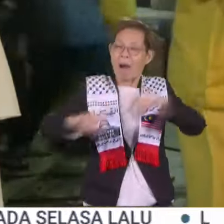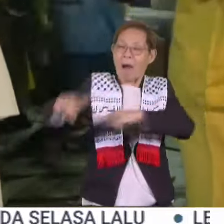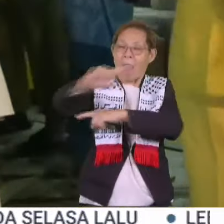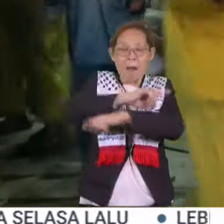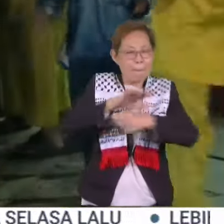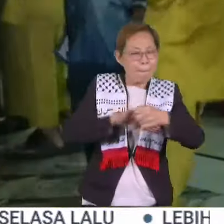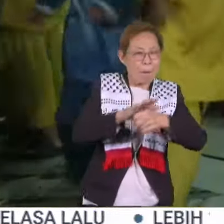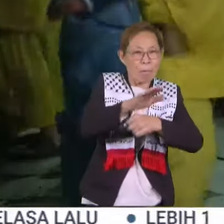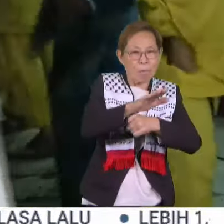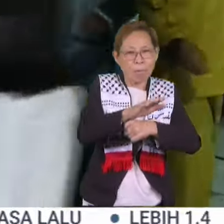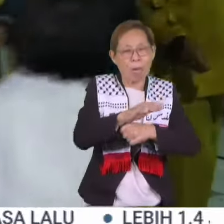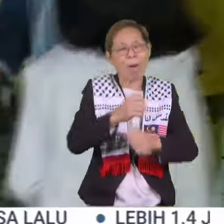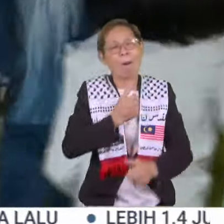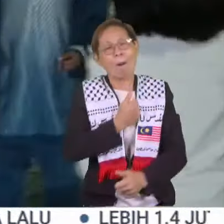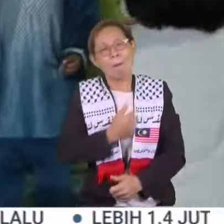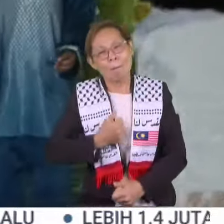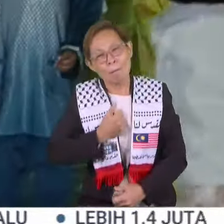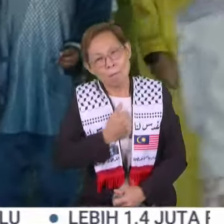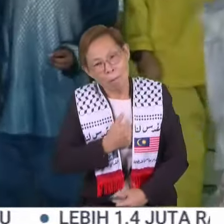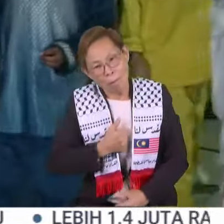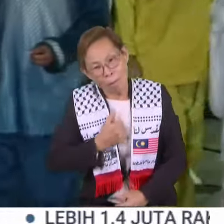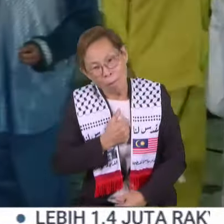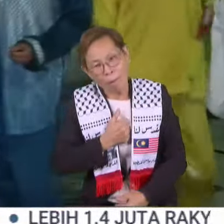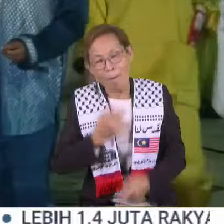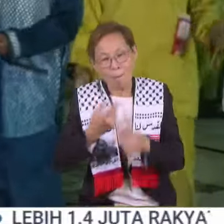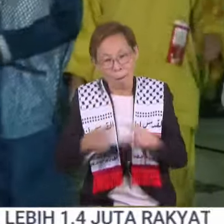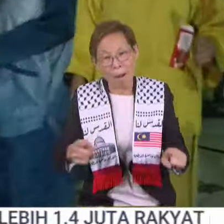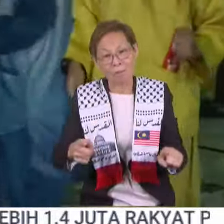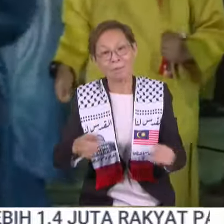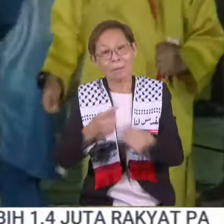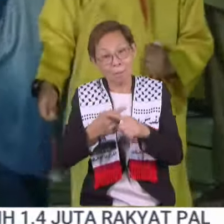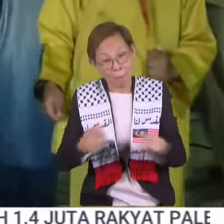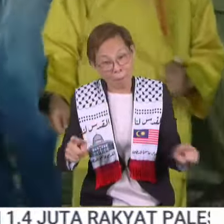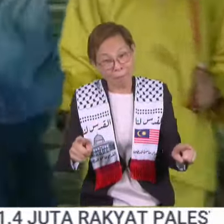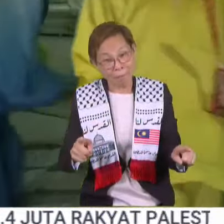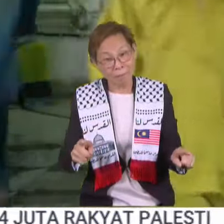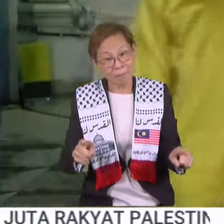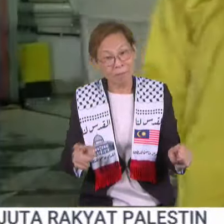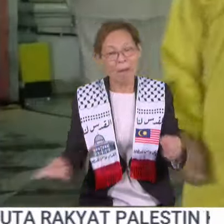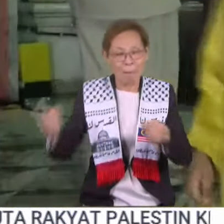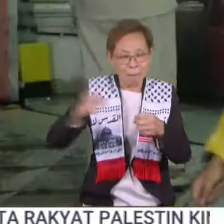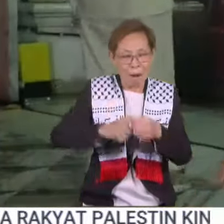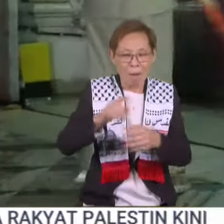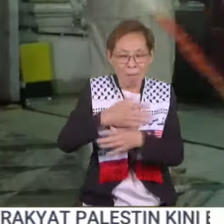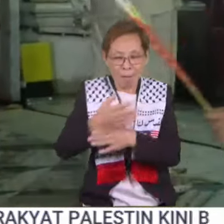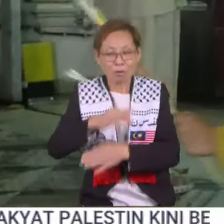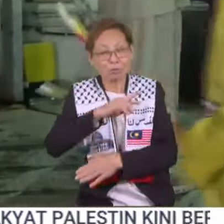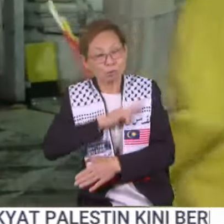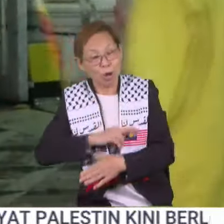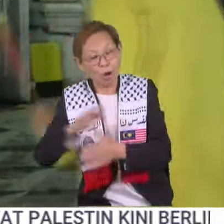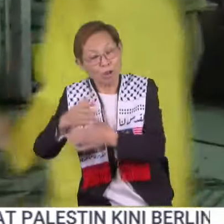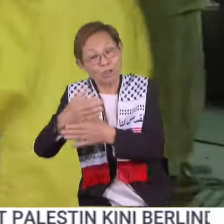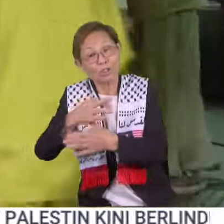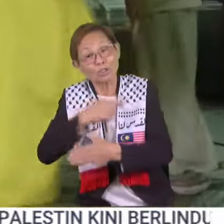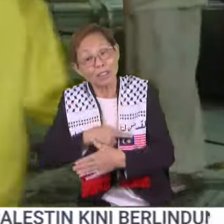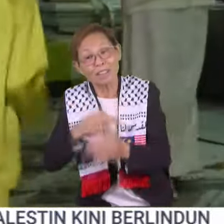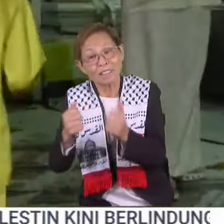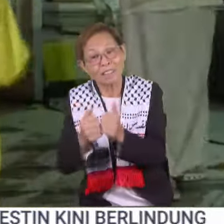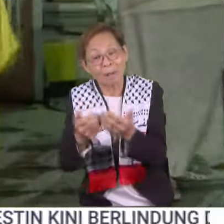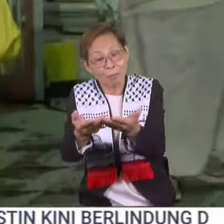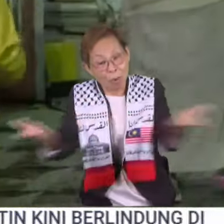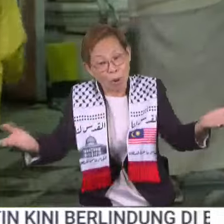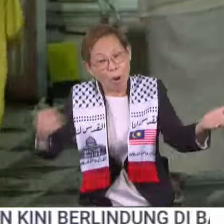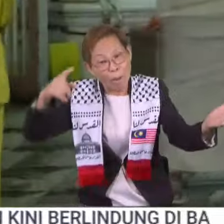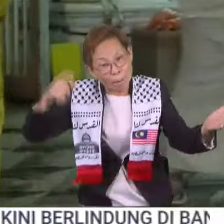yang penuh dengan kemaafan. Namun, ia juga tentang berkongsi rezeki dengan mereka yang